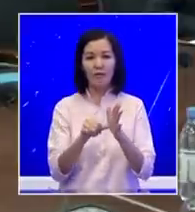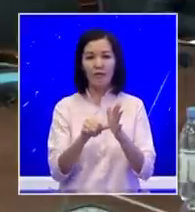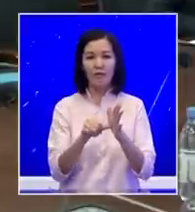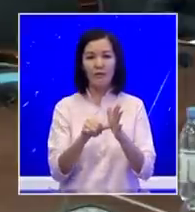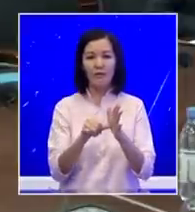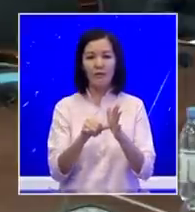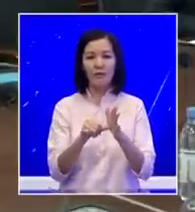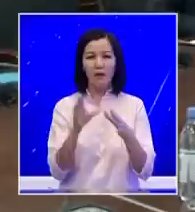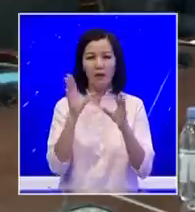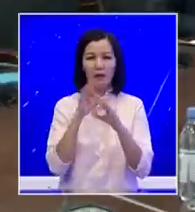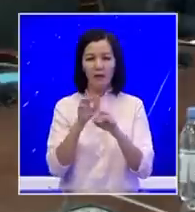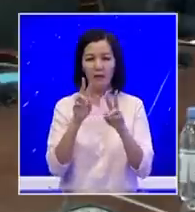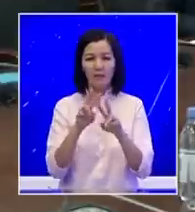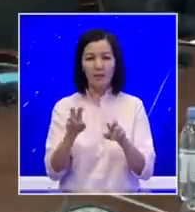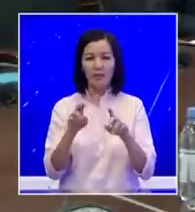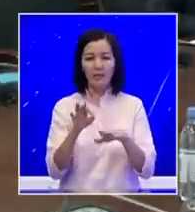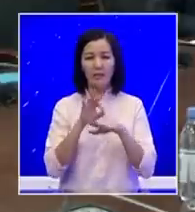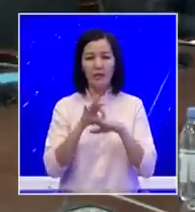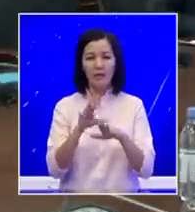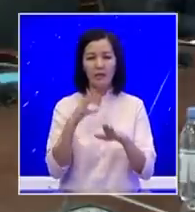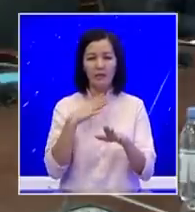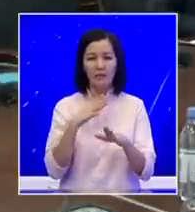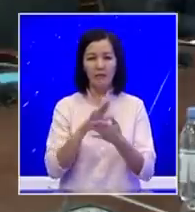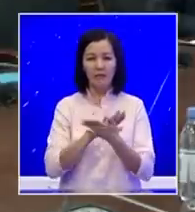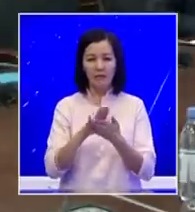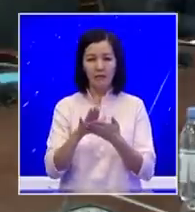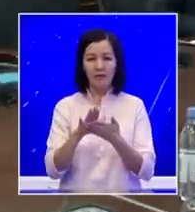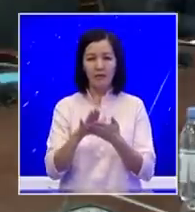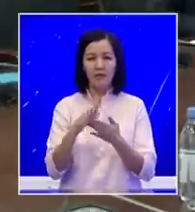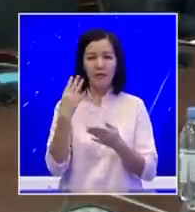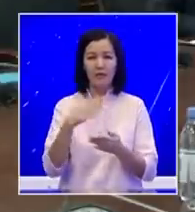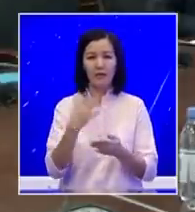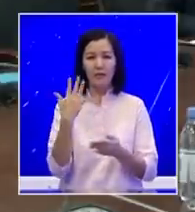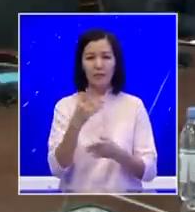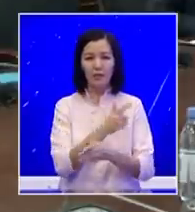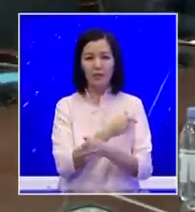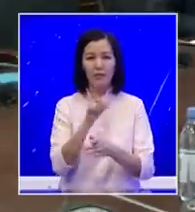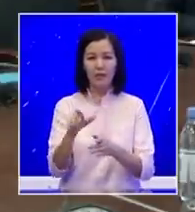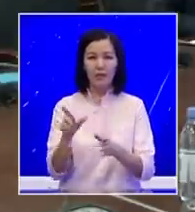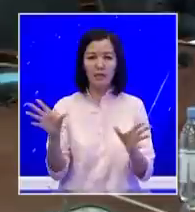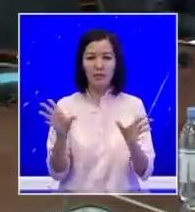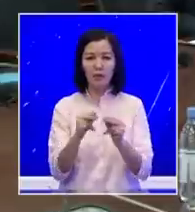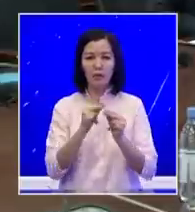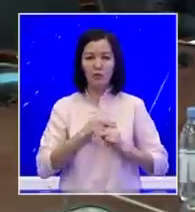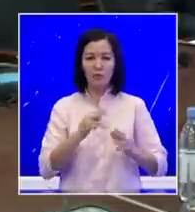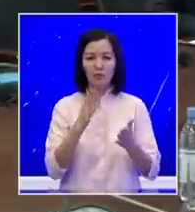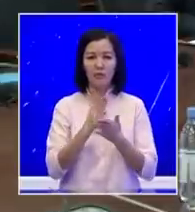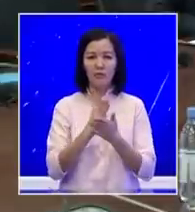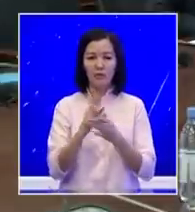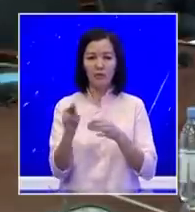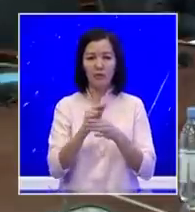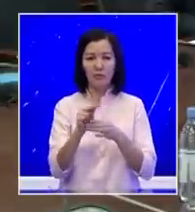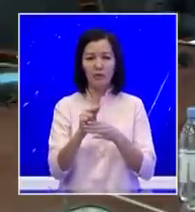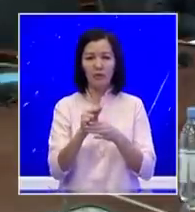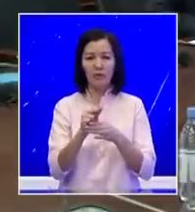анализ өткізіп, анализдің қорытындысын алдық, тазамыз. 45 дәрігер, солармен бірге жұмыс істеп жатқан 45